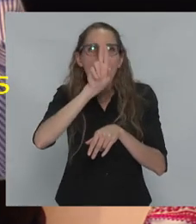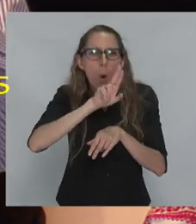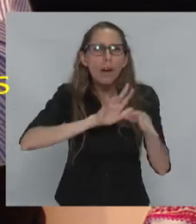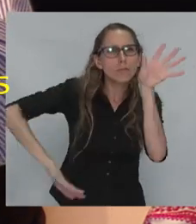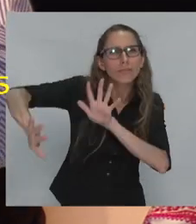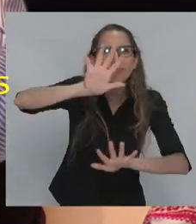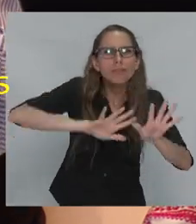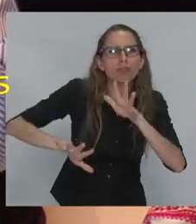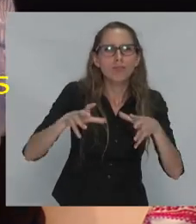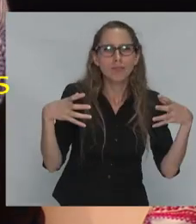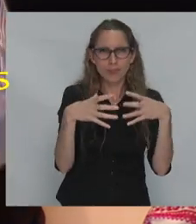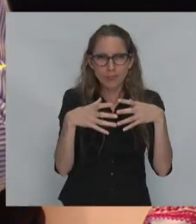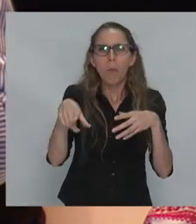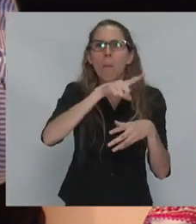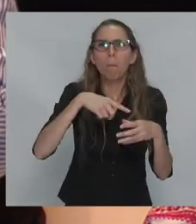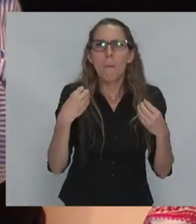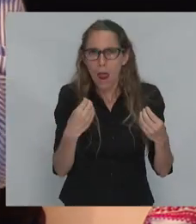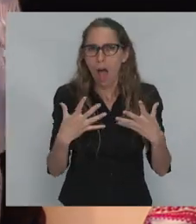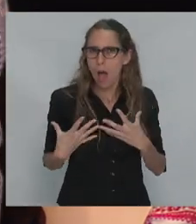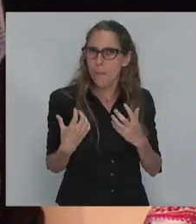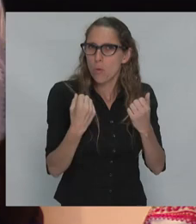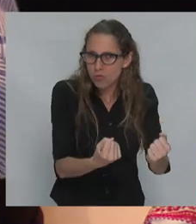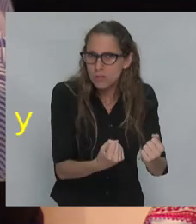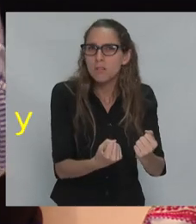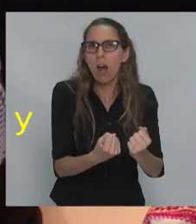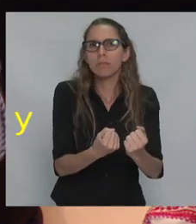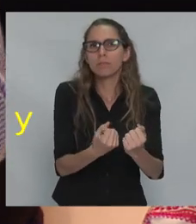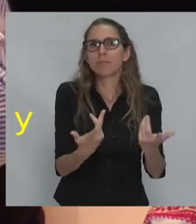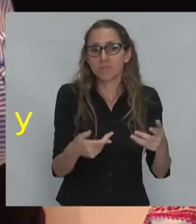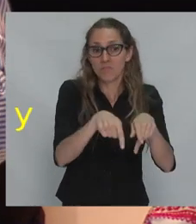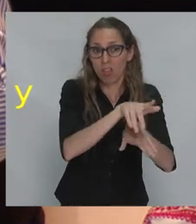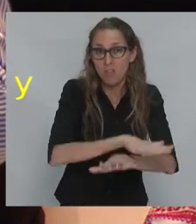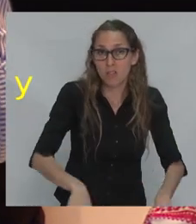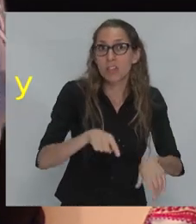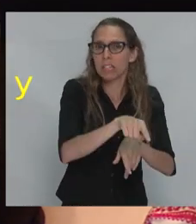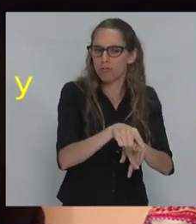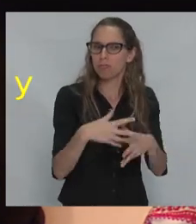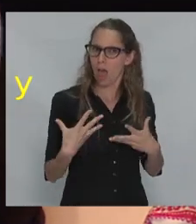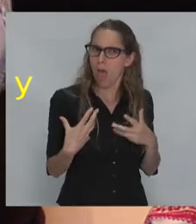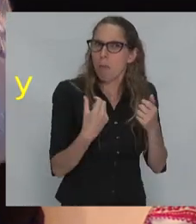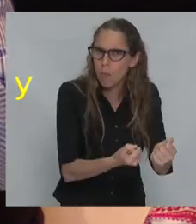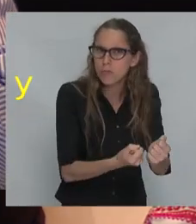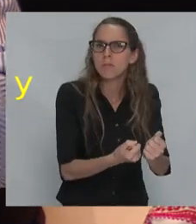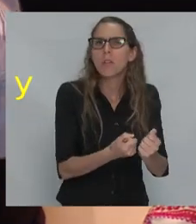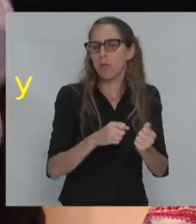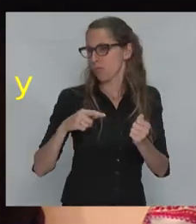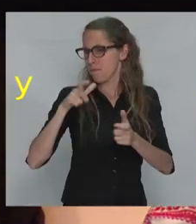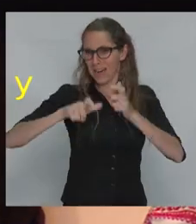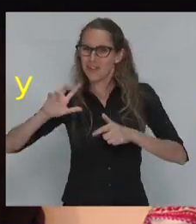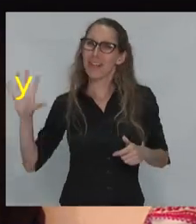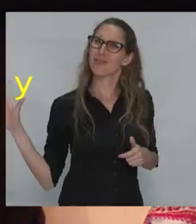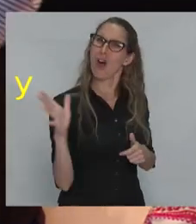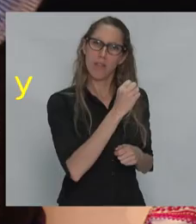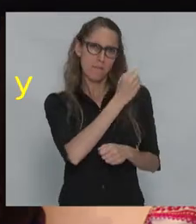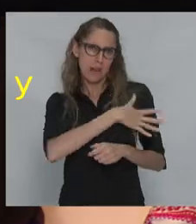tout leur peuple, et leur peuple était organisé. Mais qu'est-ce qu'ils ont fait, ces enfants? avec les cailloux face